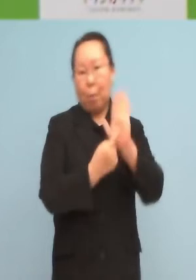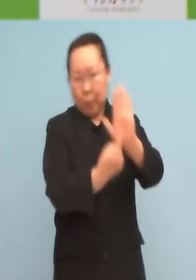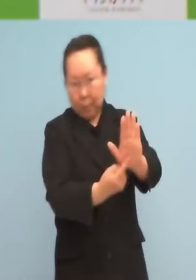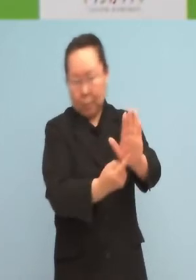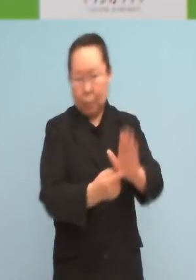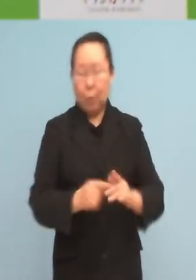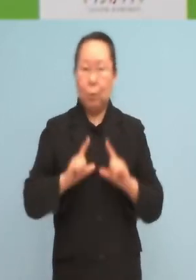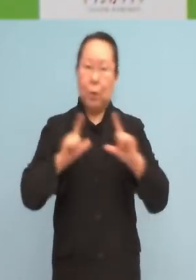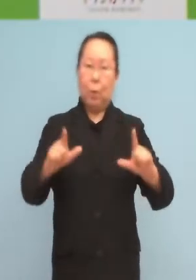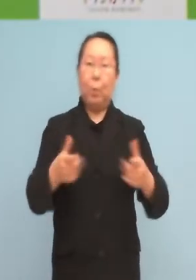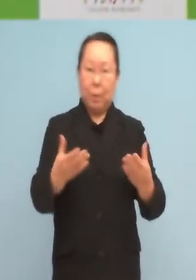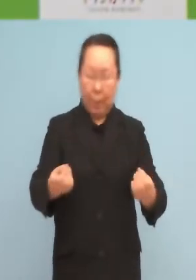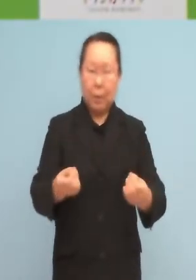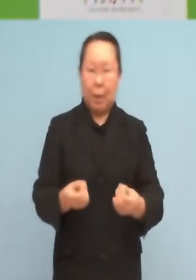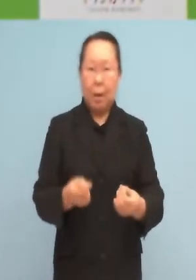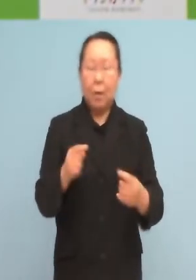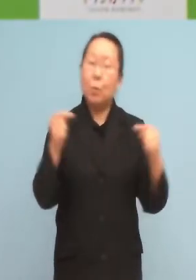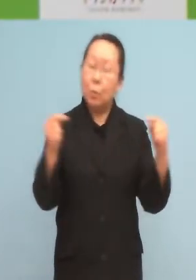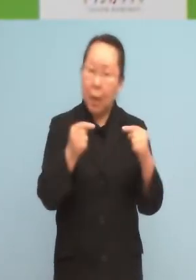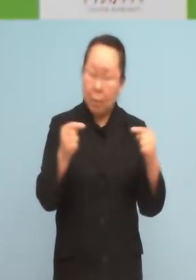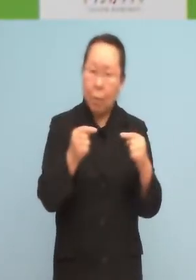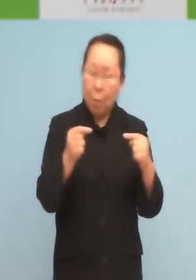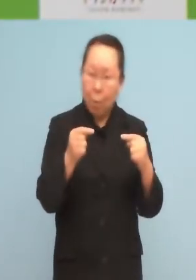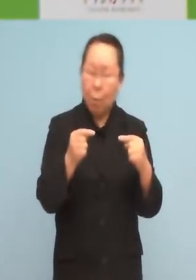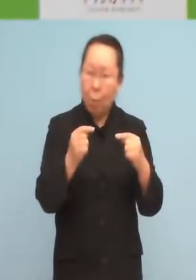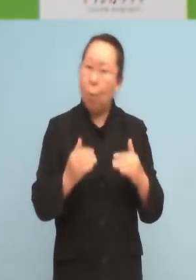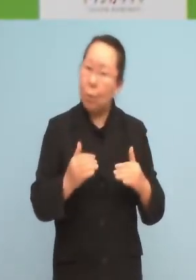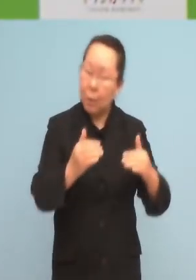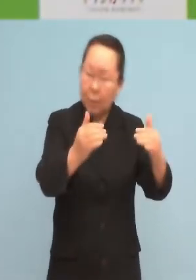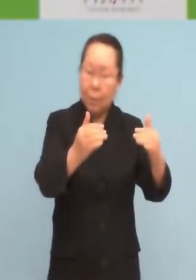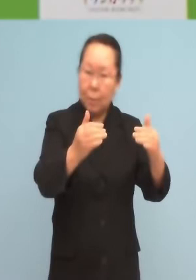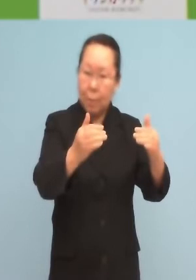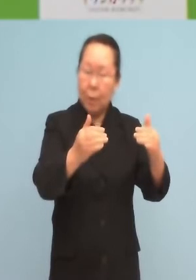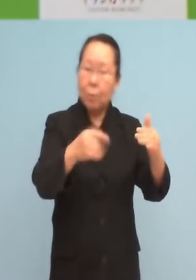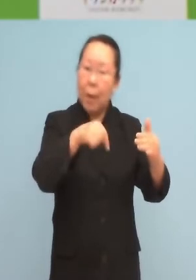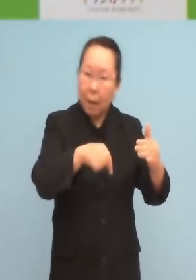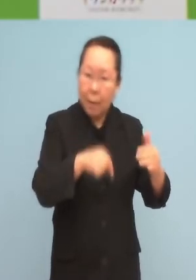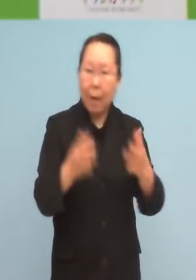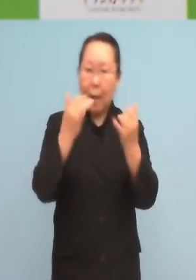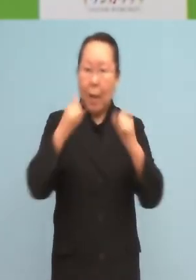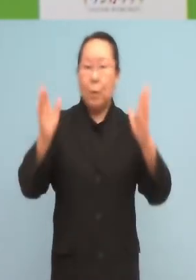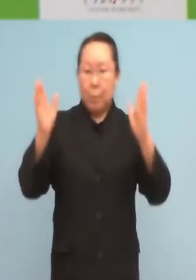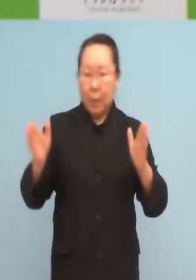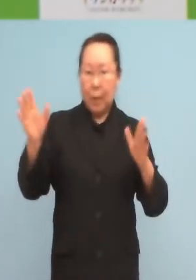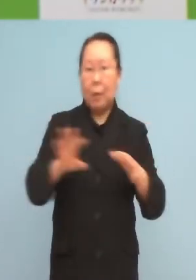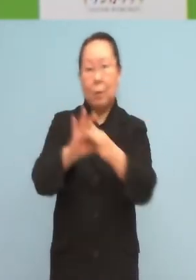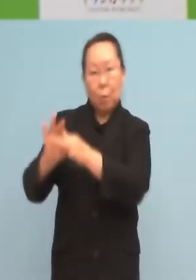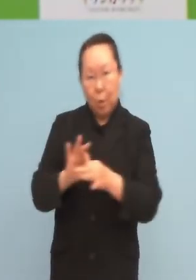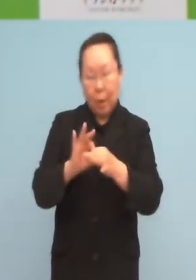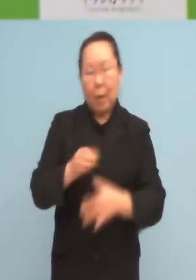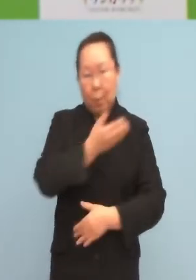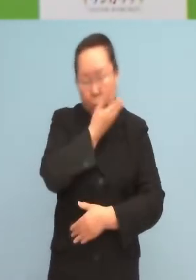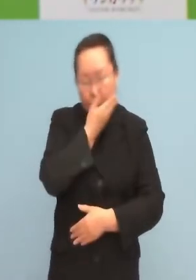たところでありまして、こういった検討をやっていく過程でもですね、また民間の方々との連携も重要だ